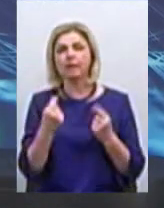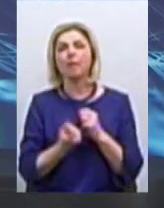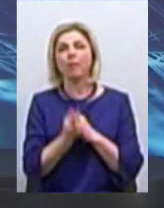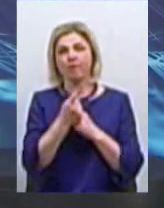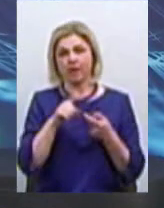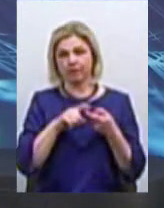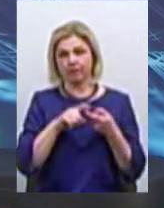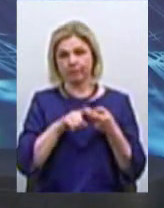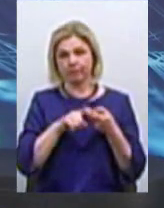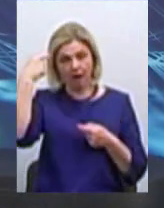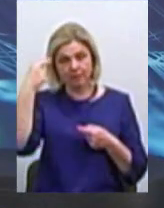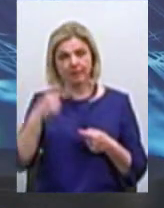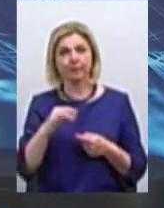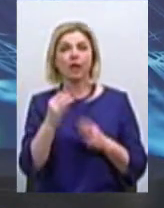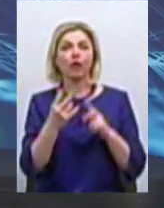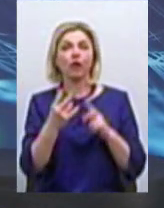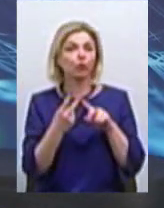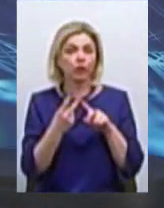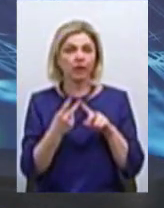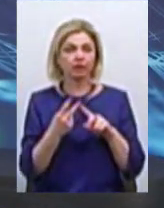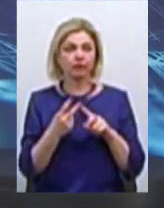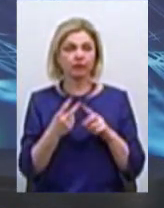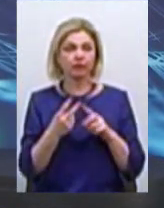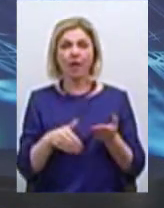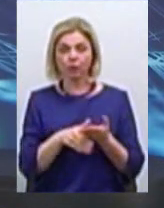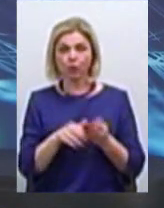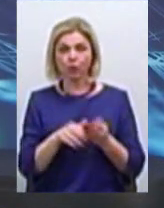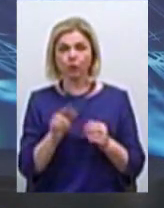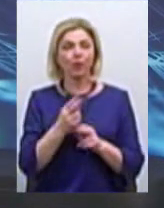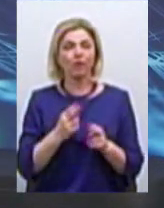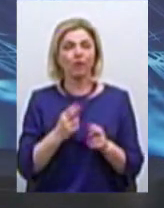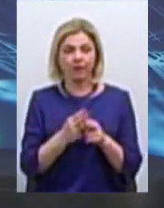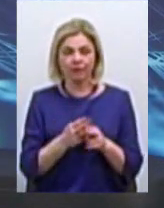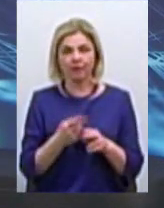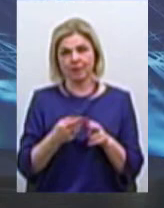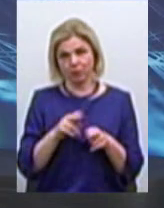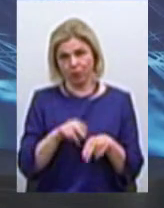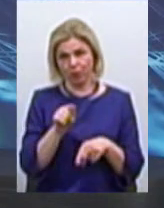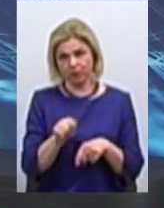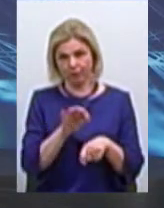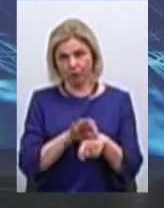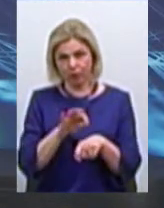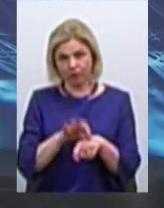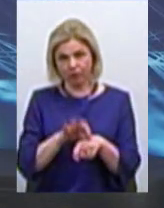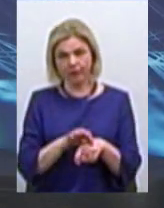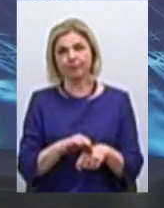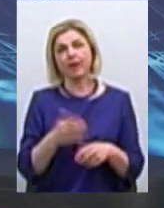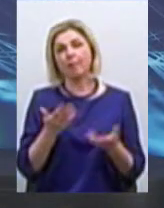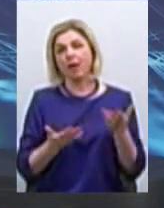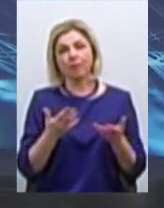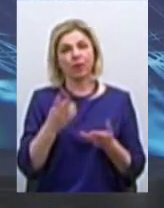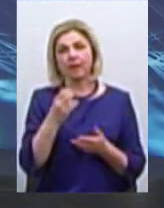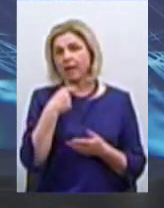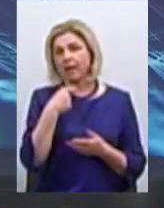сказ. І другий метод профілактики цього захворювання, я, мабуть, не сказала,